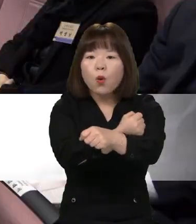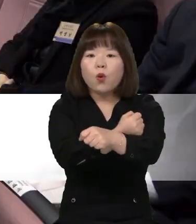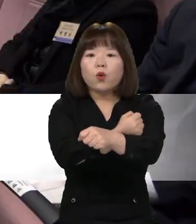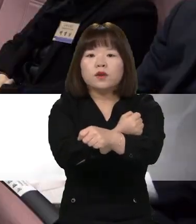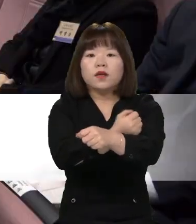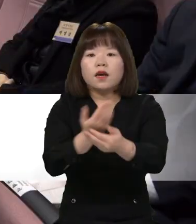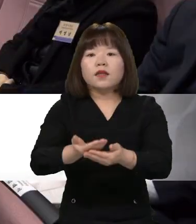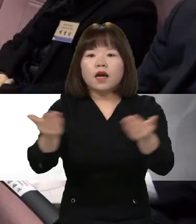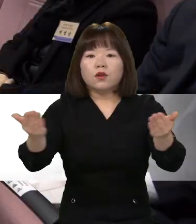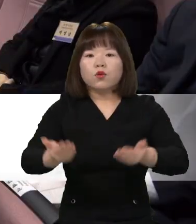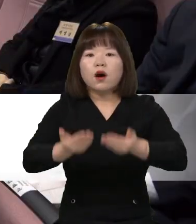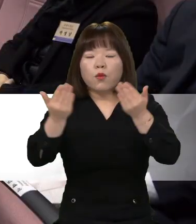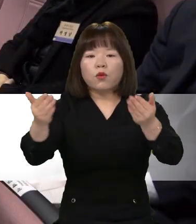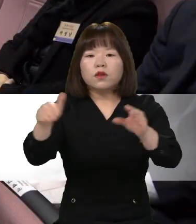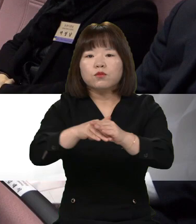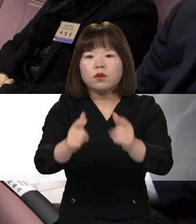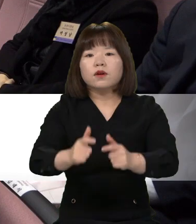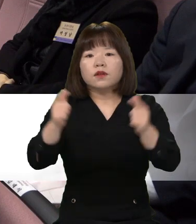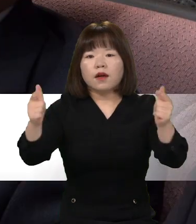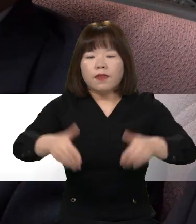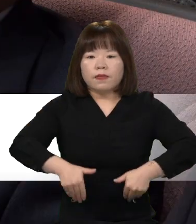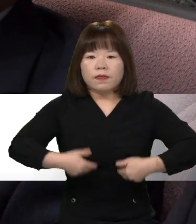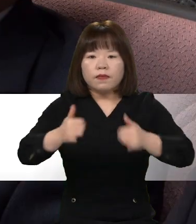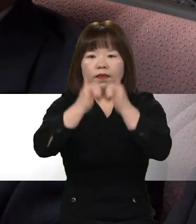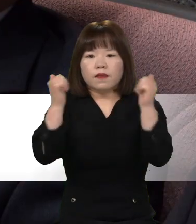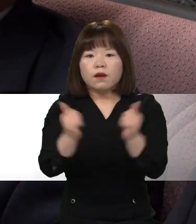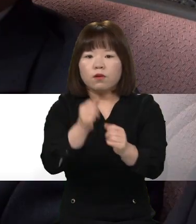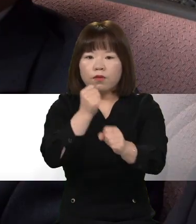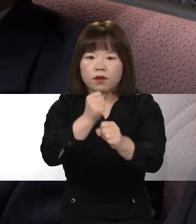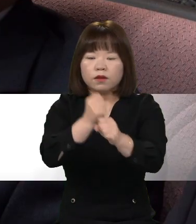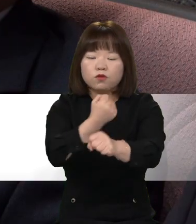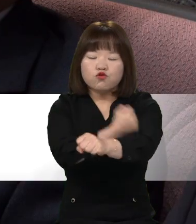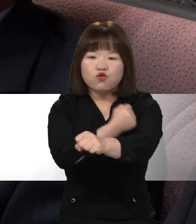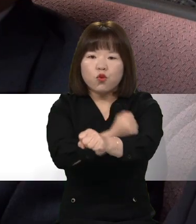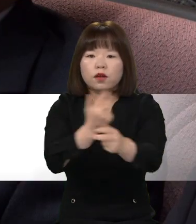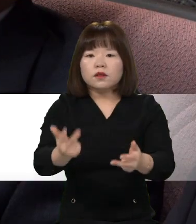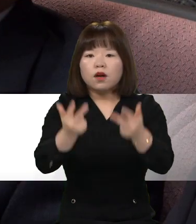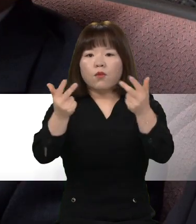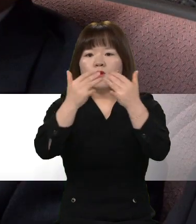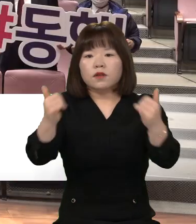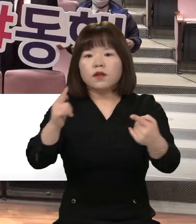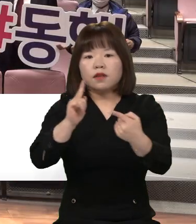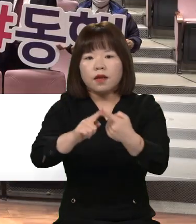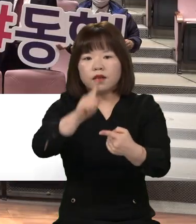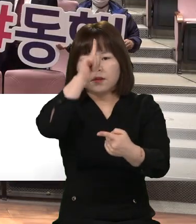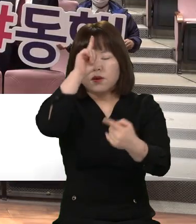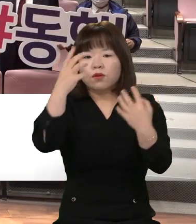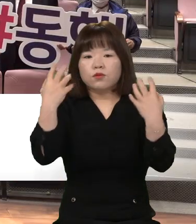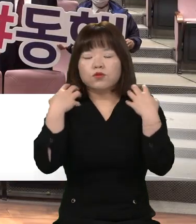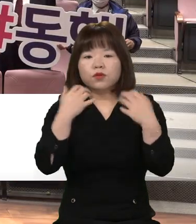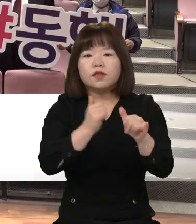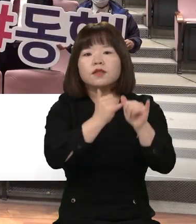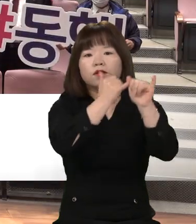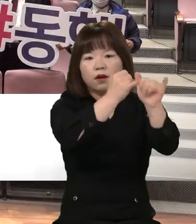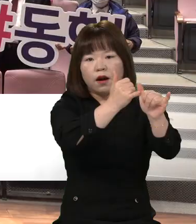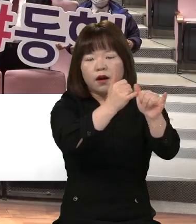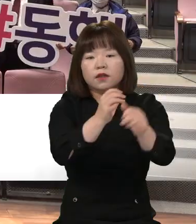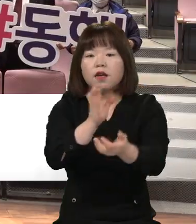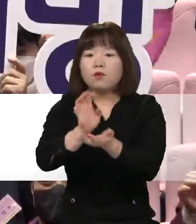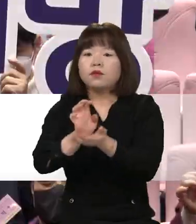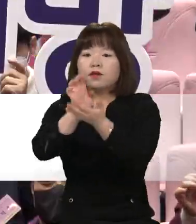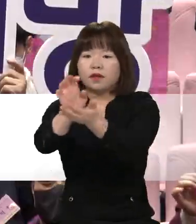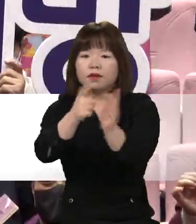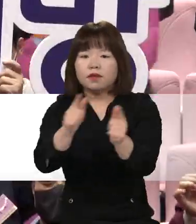나눔과 봉사 문화 확산으로 따뜻한 사회를 만드는데 기여한 자원봉사자에 대한 정부 포상 전수와